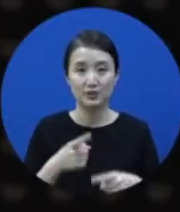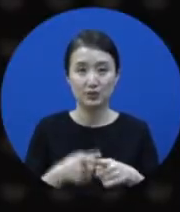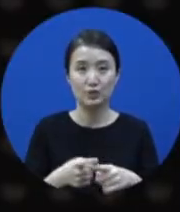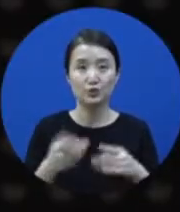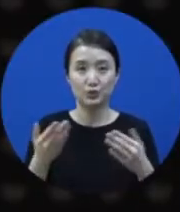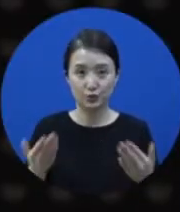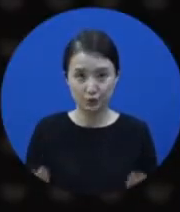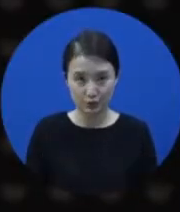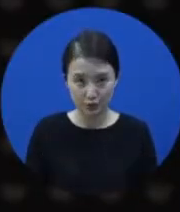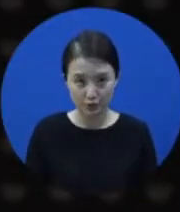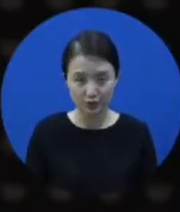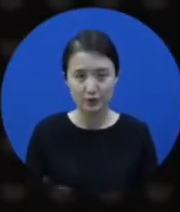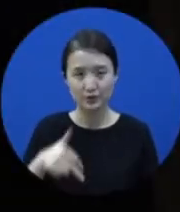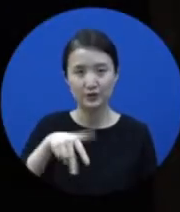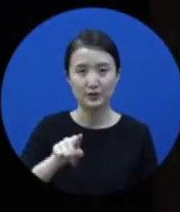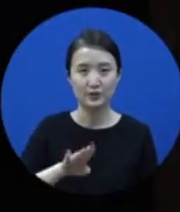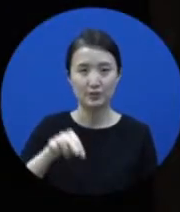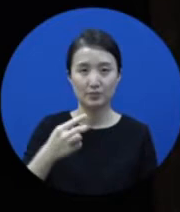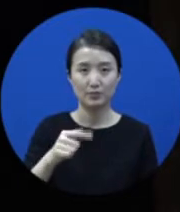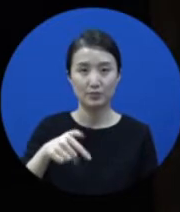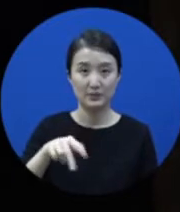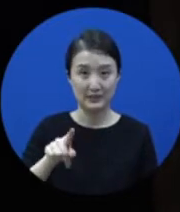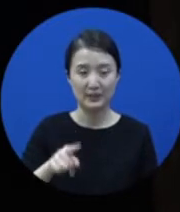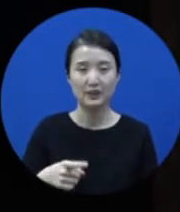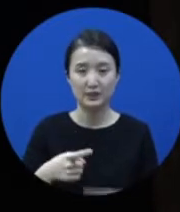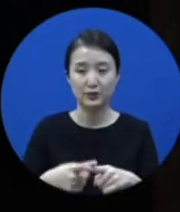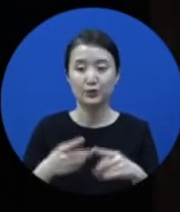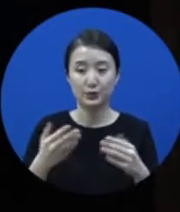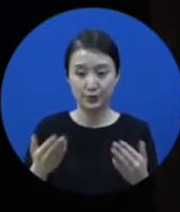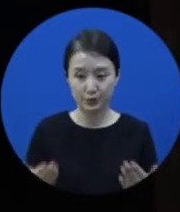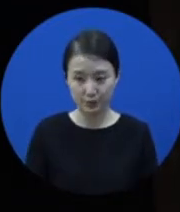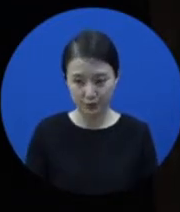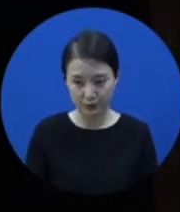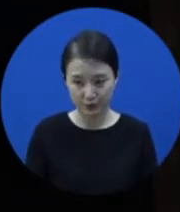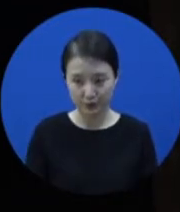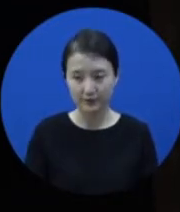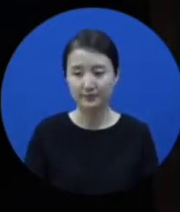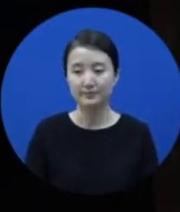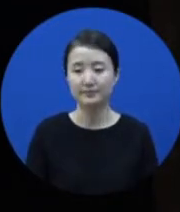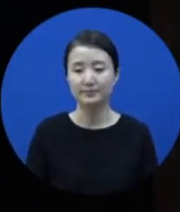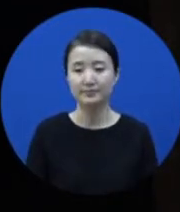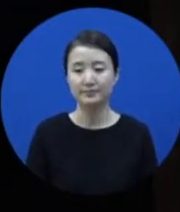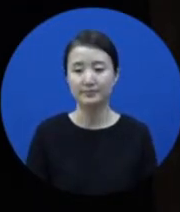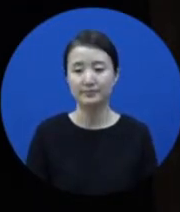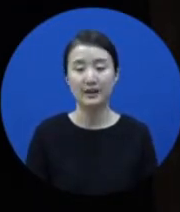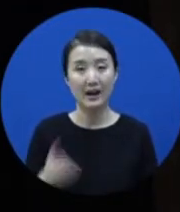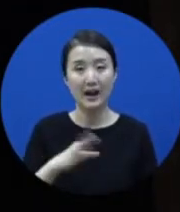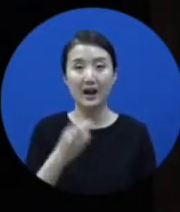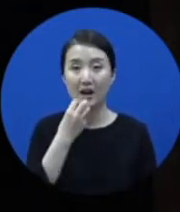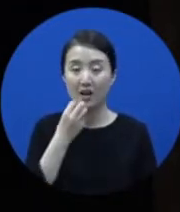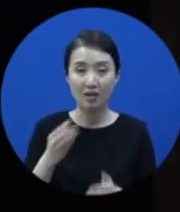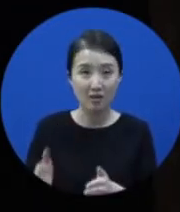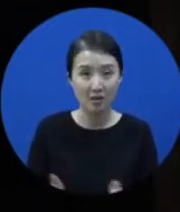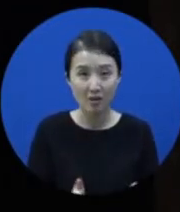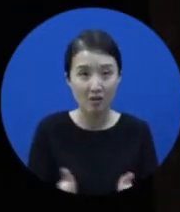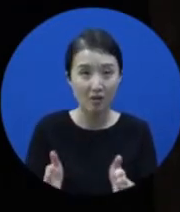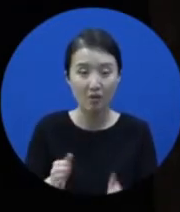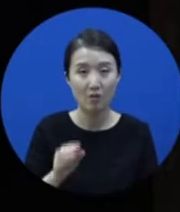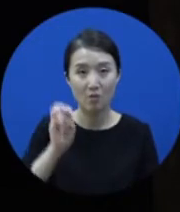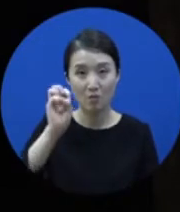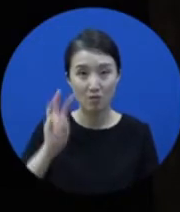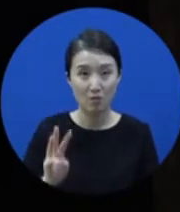가세요. 자, 반면, 경기도 광주는 광주가 아니라 광주. 길게 발음한다는 것